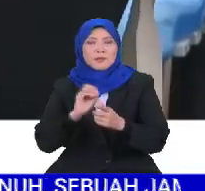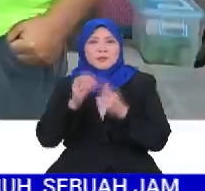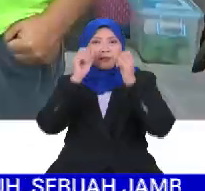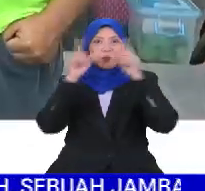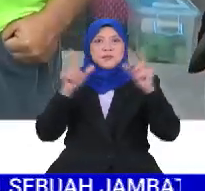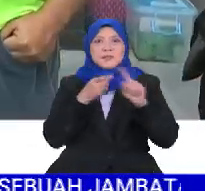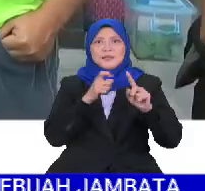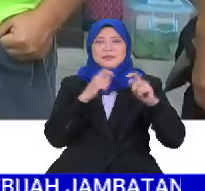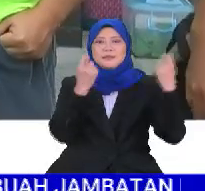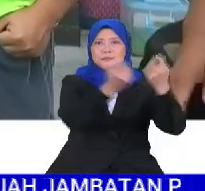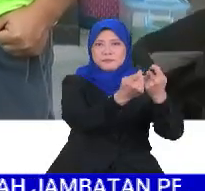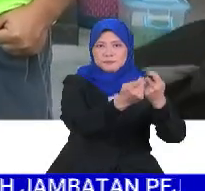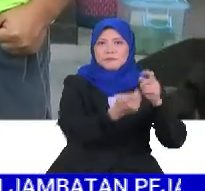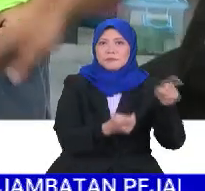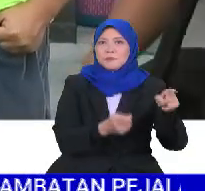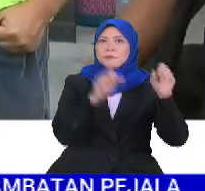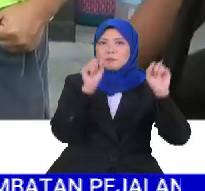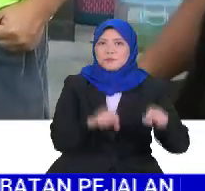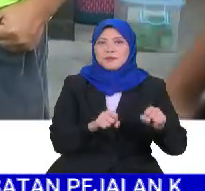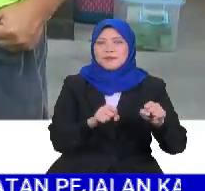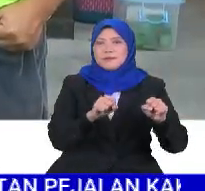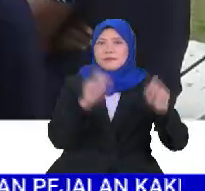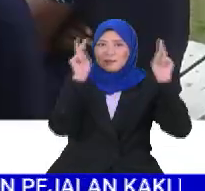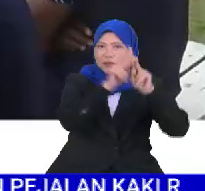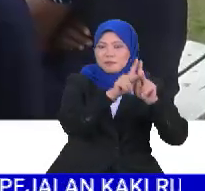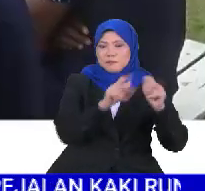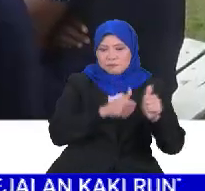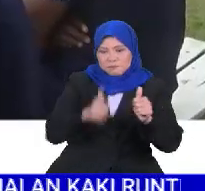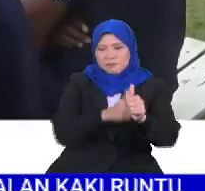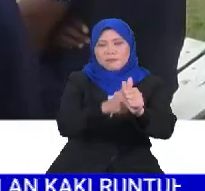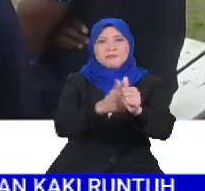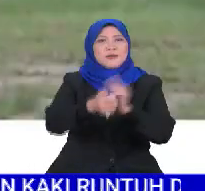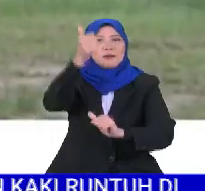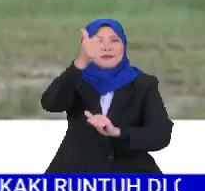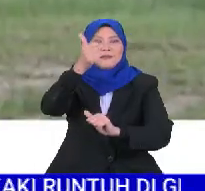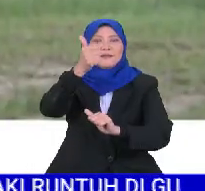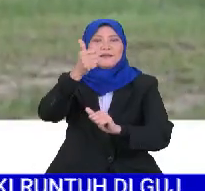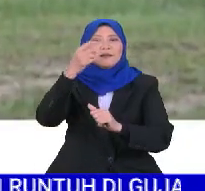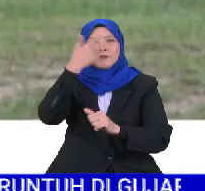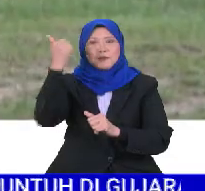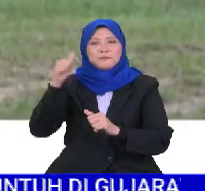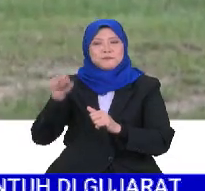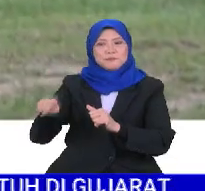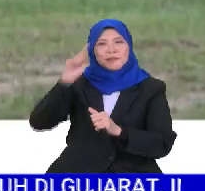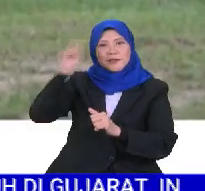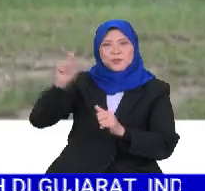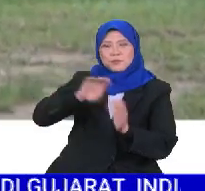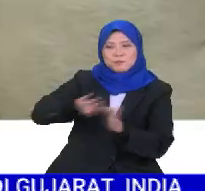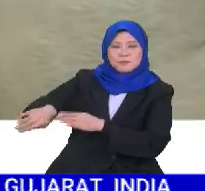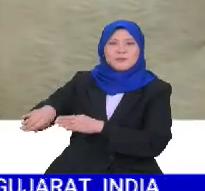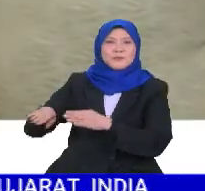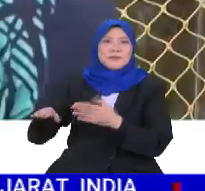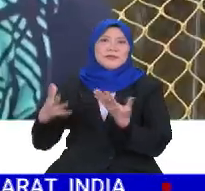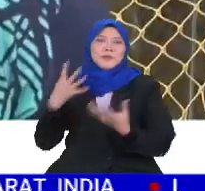kejutan daripada skuad Tok Gajah yang pasti datang dengan misi memburu kemenangan besar untuk memastikan sang penyu tersingkir dan